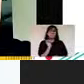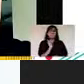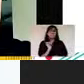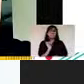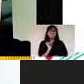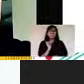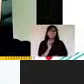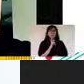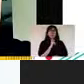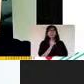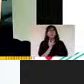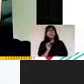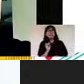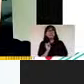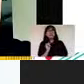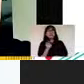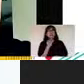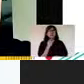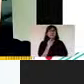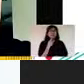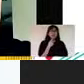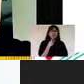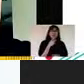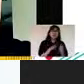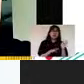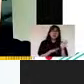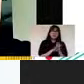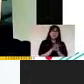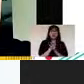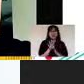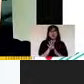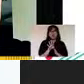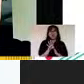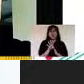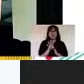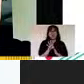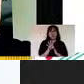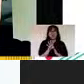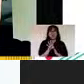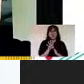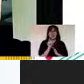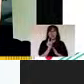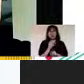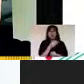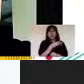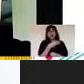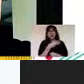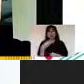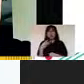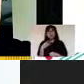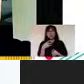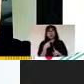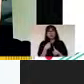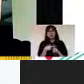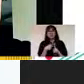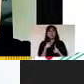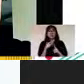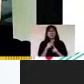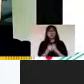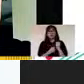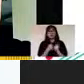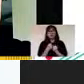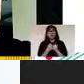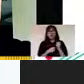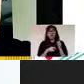Dalam hal kemajuan dan landscape digital ekonomi maupun financial technology landscape-nya.